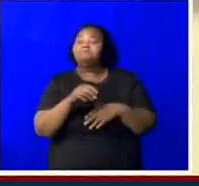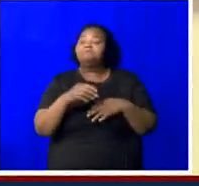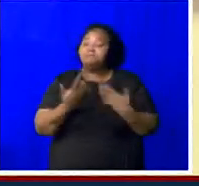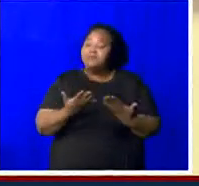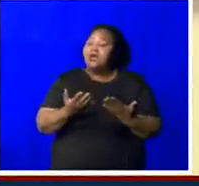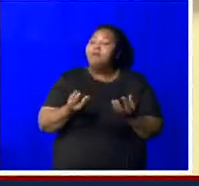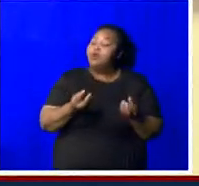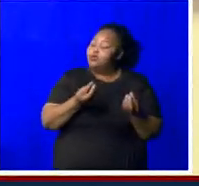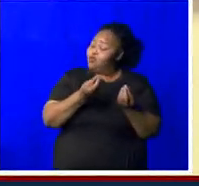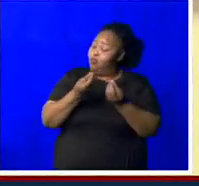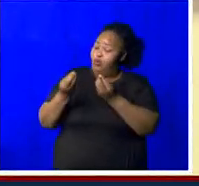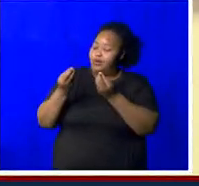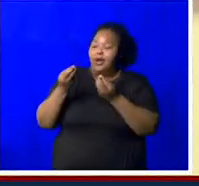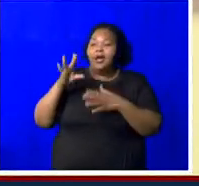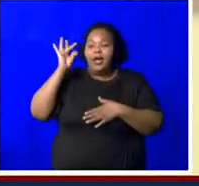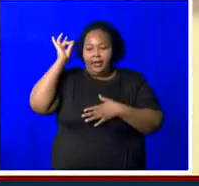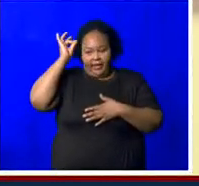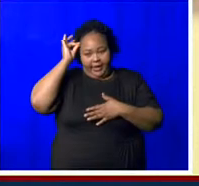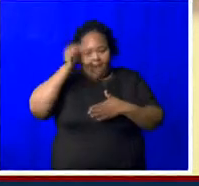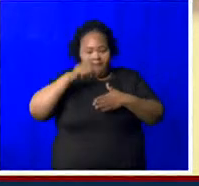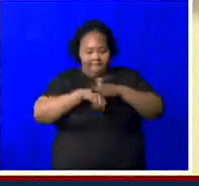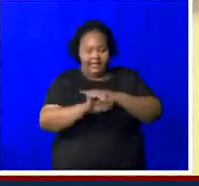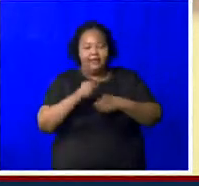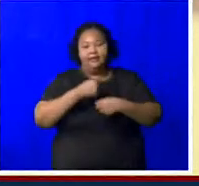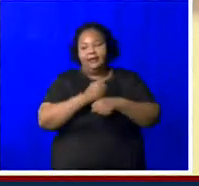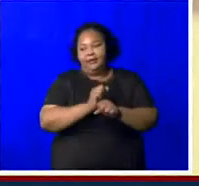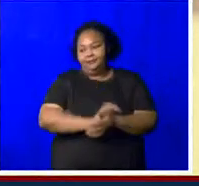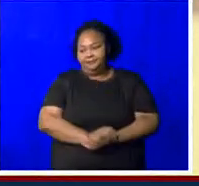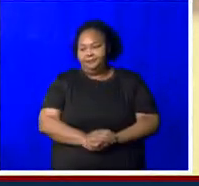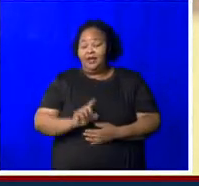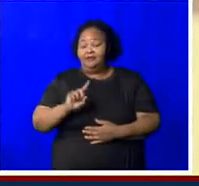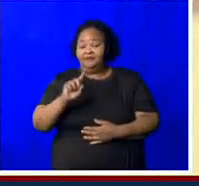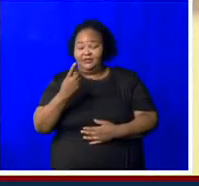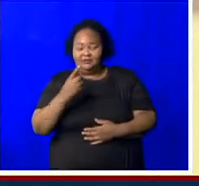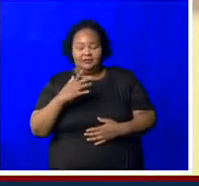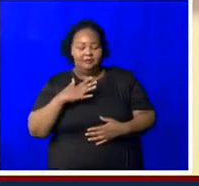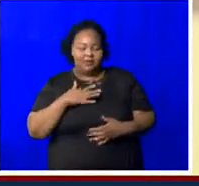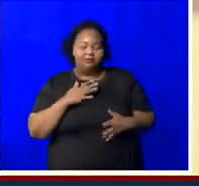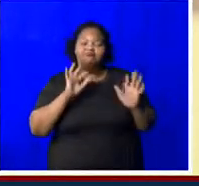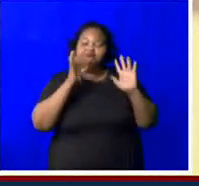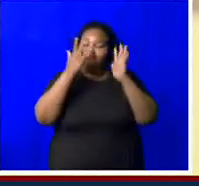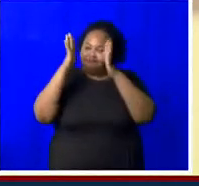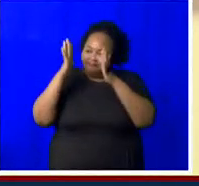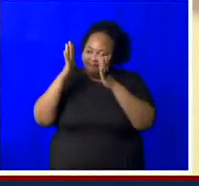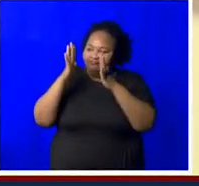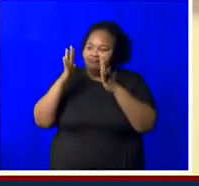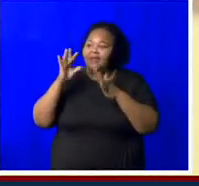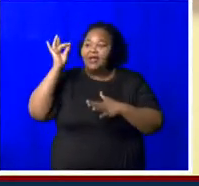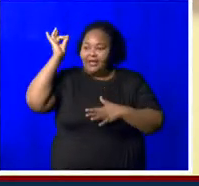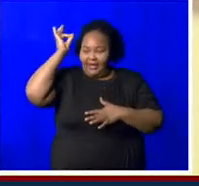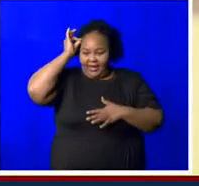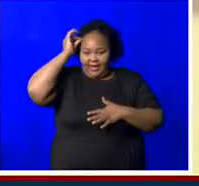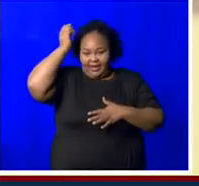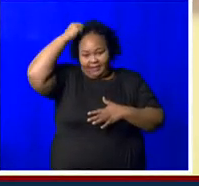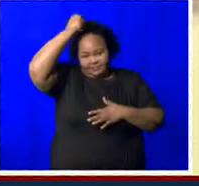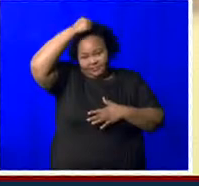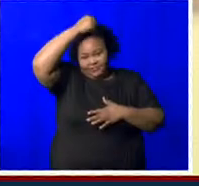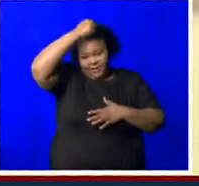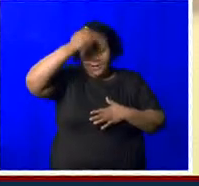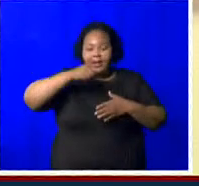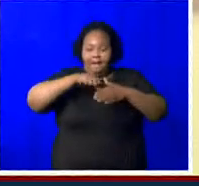kwengwenyama. Ngisinje angiphakamise kuyibongela ingwenyama ngelisukulayo le